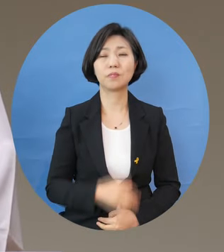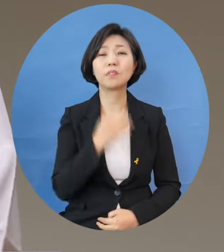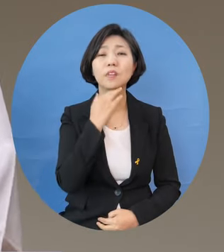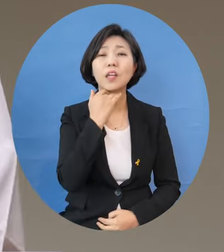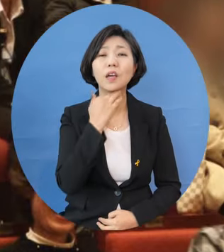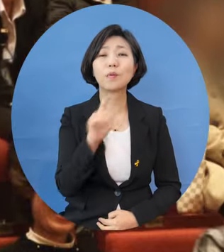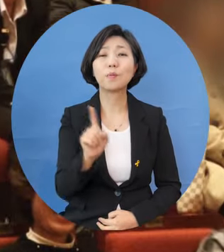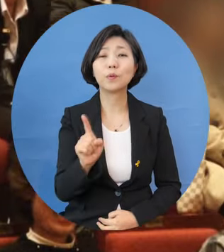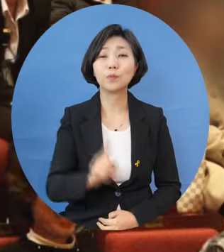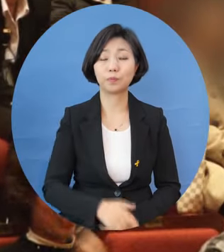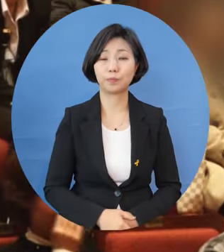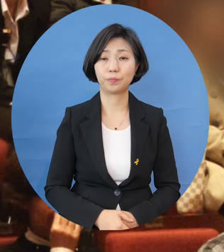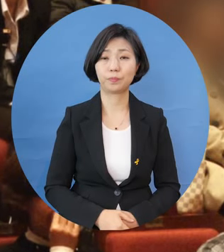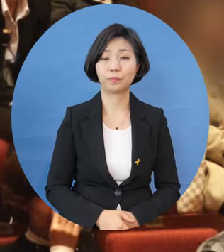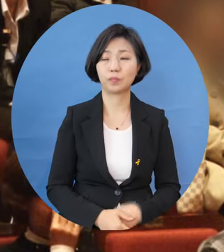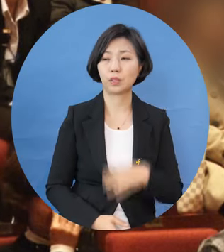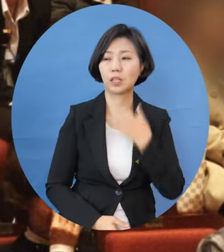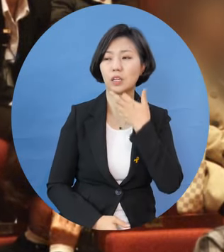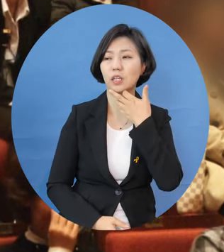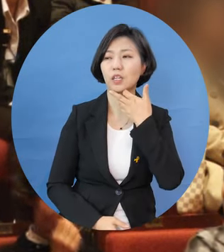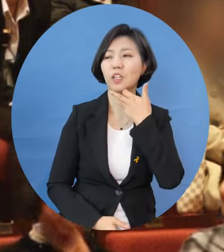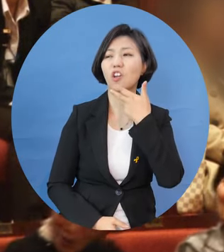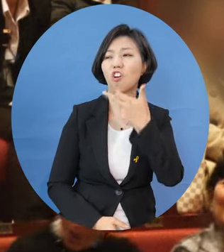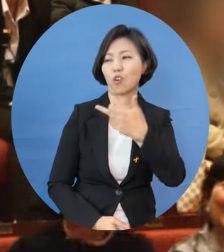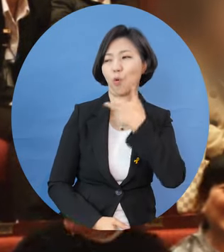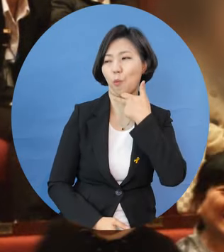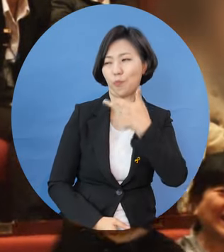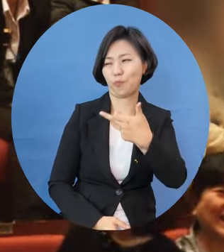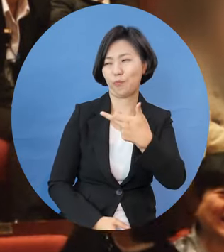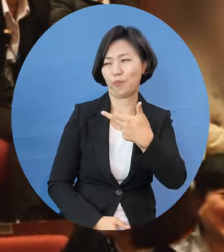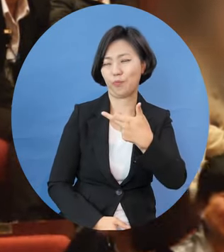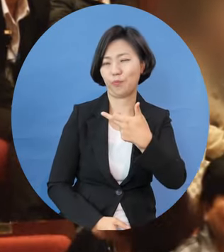나이 몇 살이에요? 저 이제 17살이요.